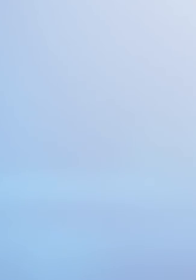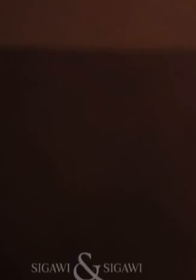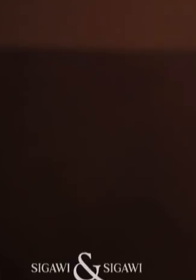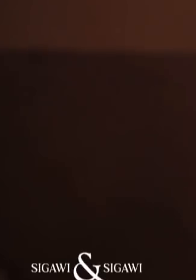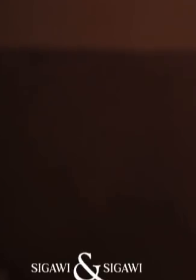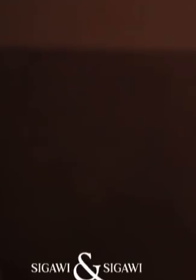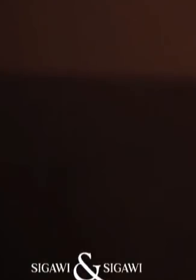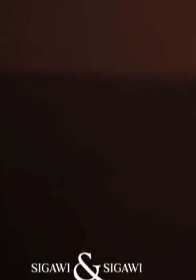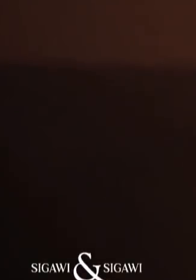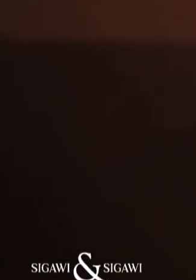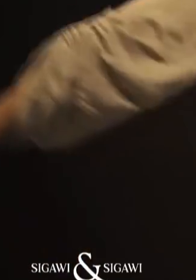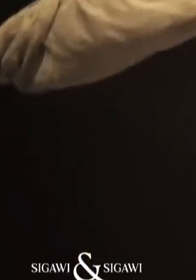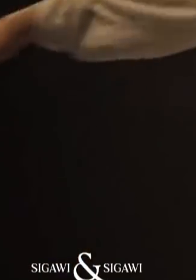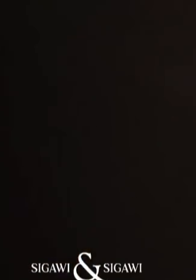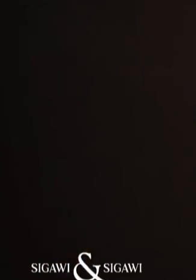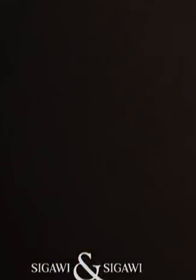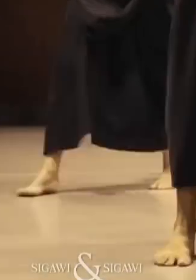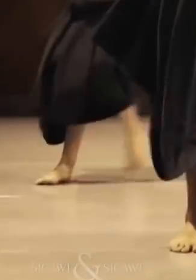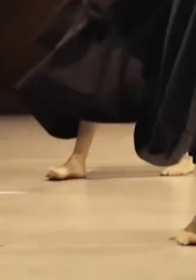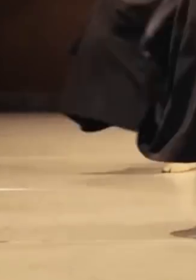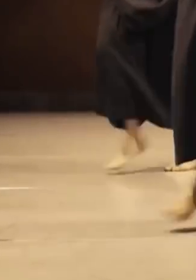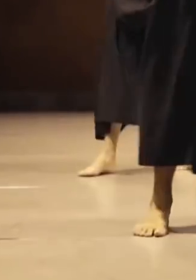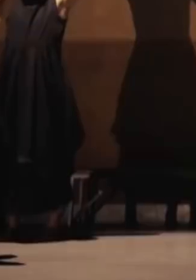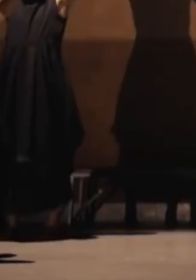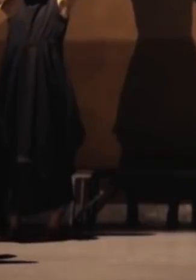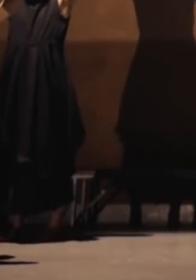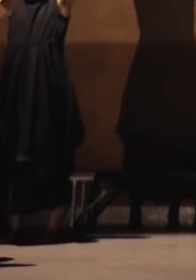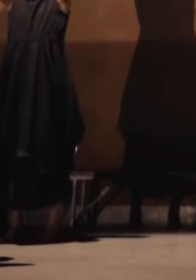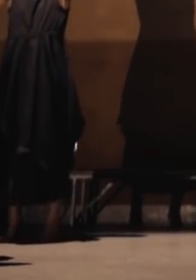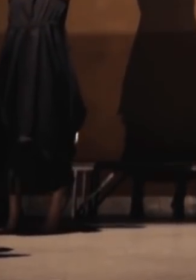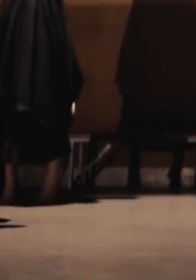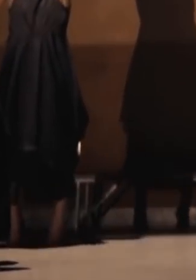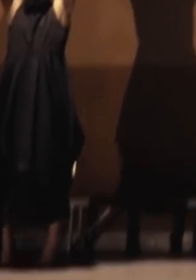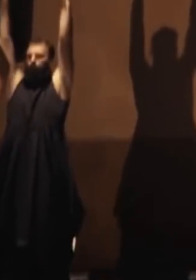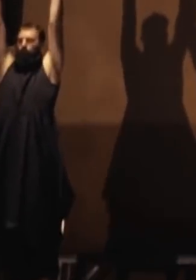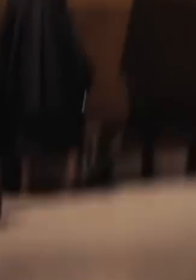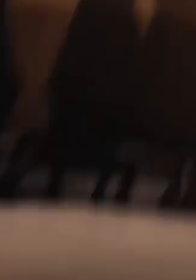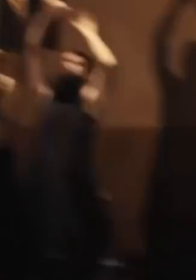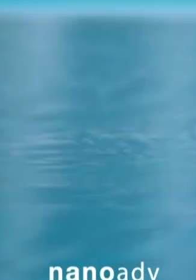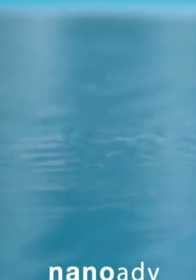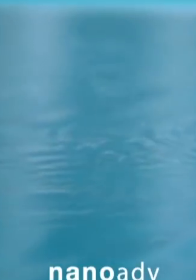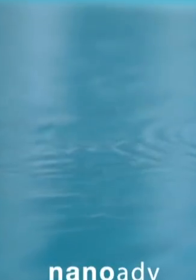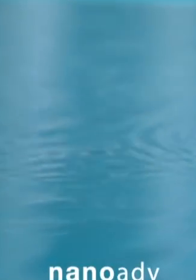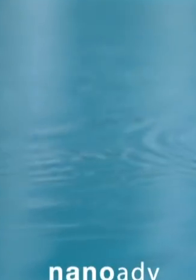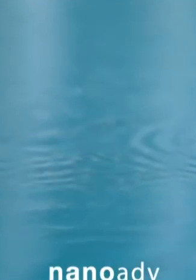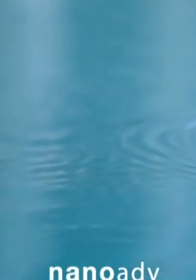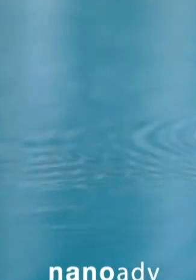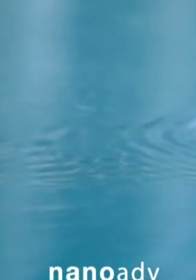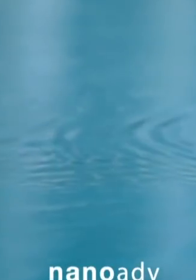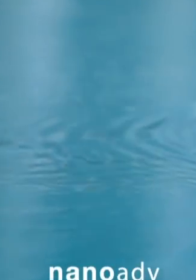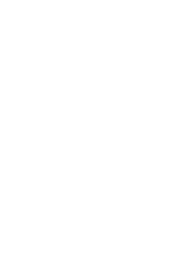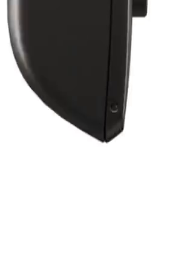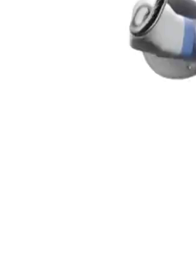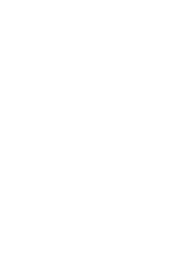יהב. להקת המחול ורטיגו. בהופעות בכורה. פרדס. את נועה ורטהיים. לשמיעה טבעית